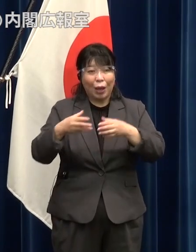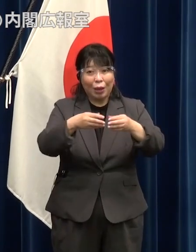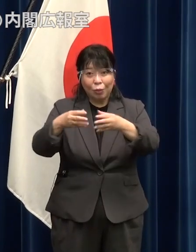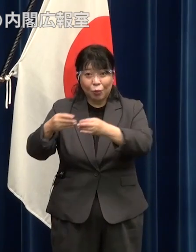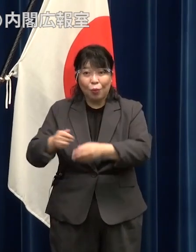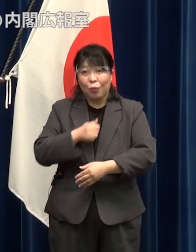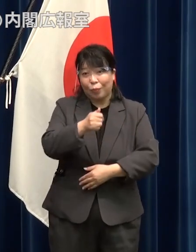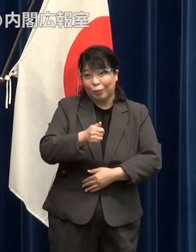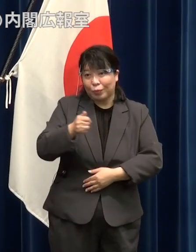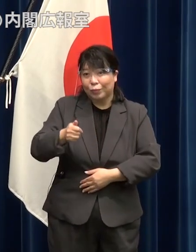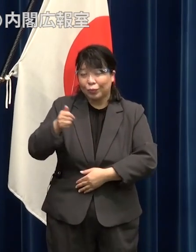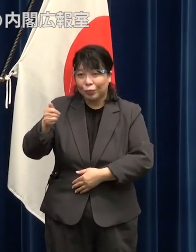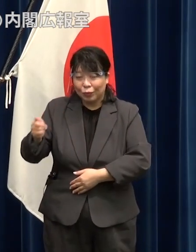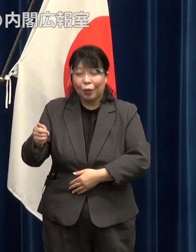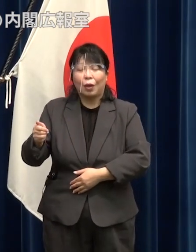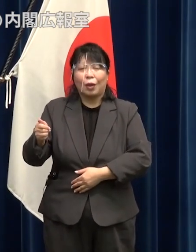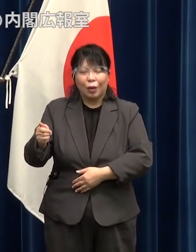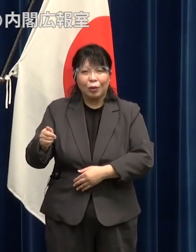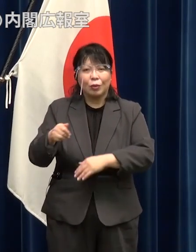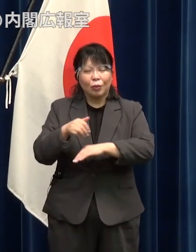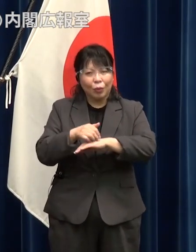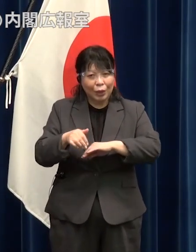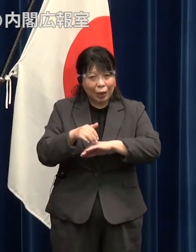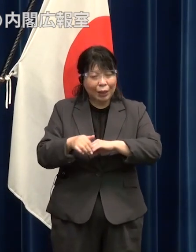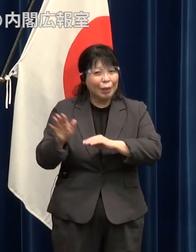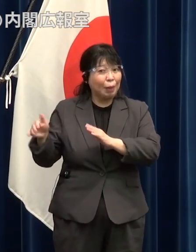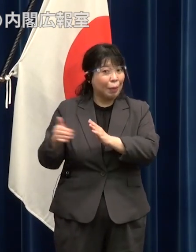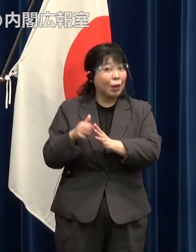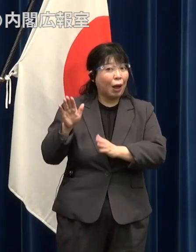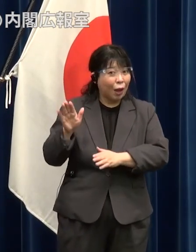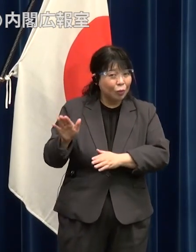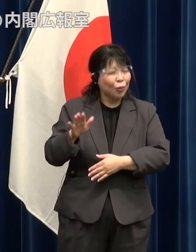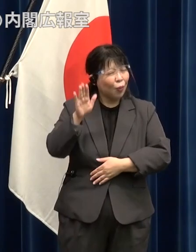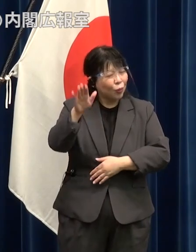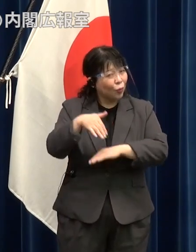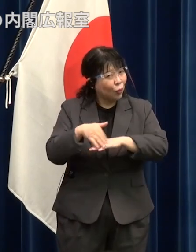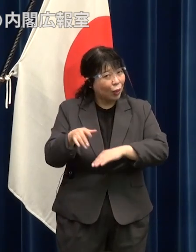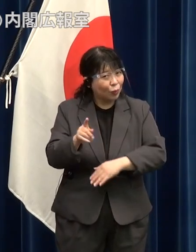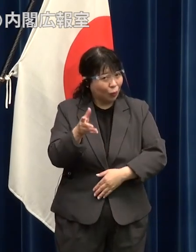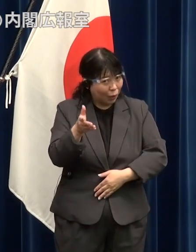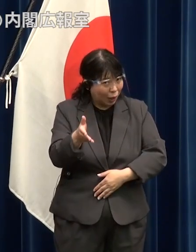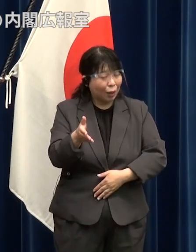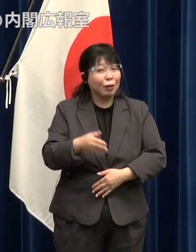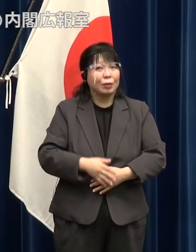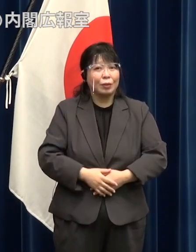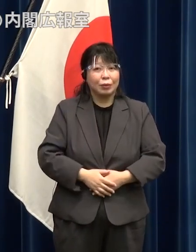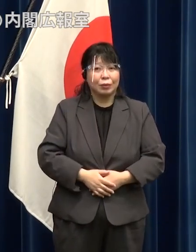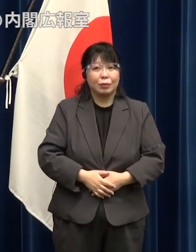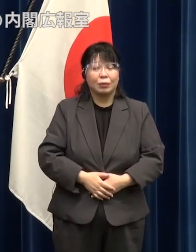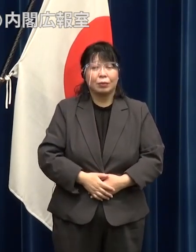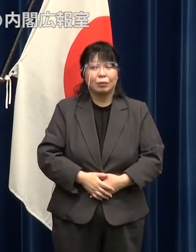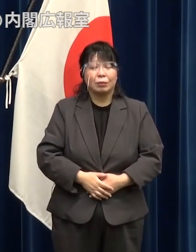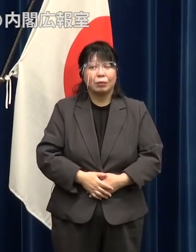ますが、来月にかけてどのような外交日程を描いているかもお聞きします。お願いします。 はい、